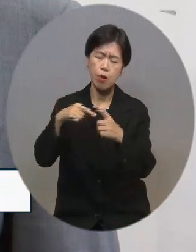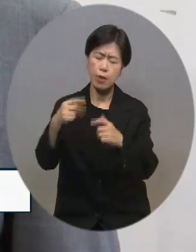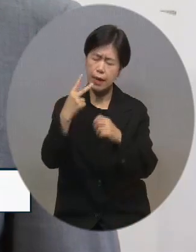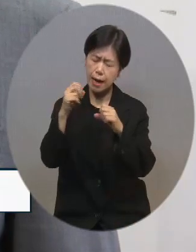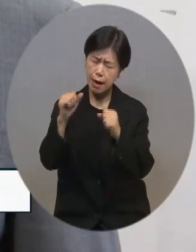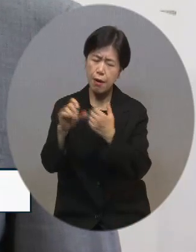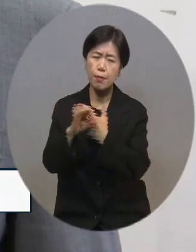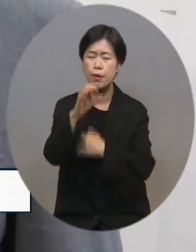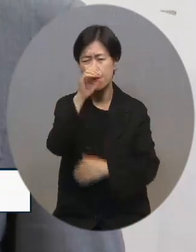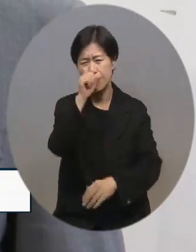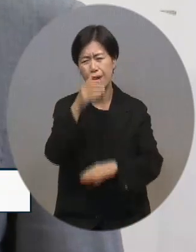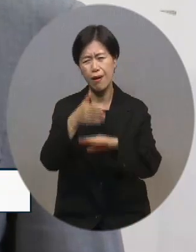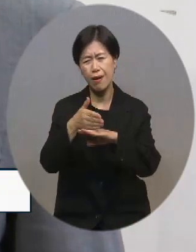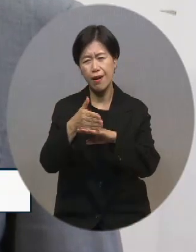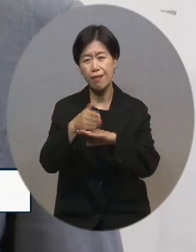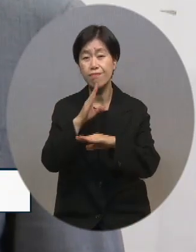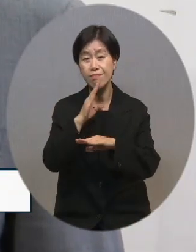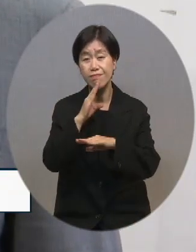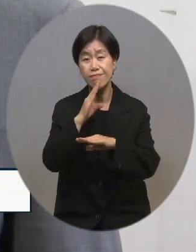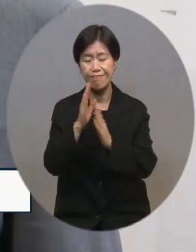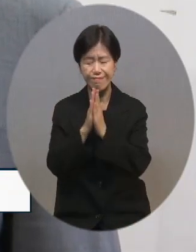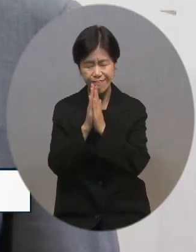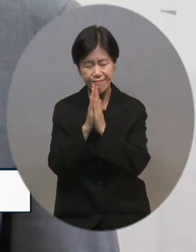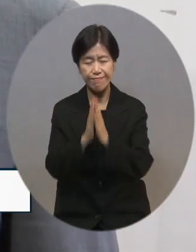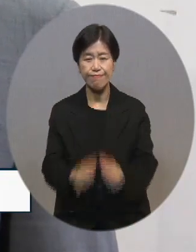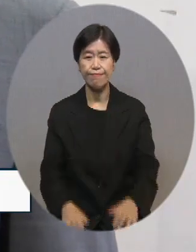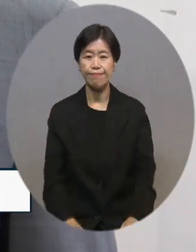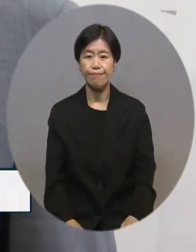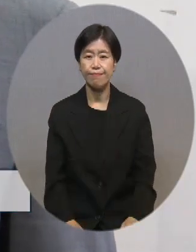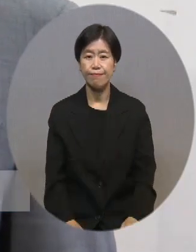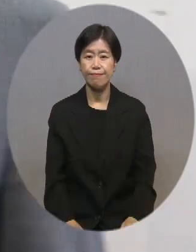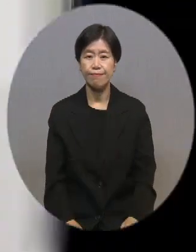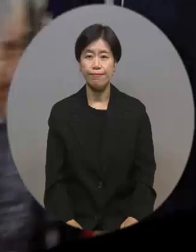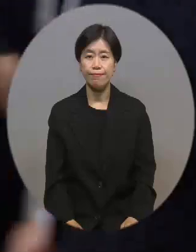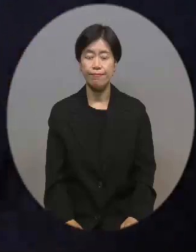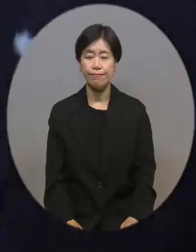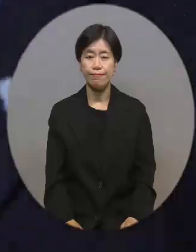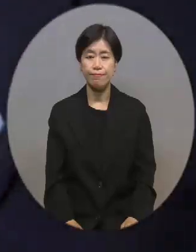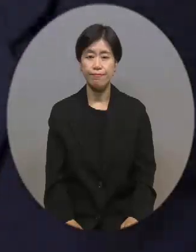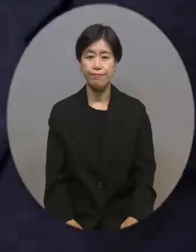주셨으면 감사드리겠습니다. 건강하시길 진짜 빕니다.